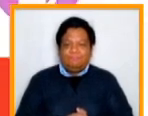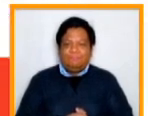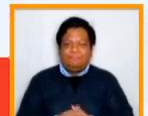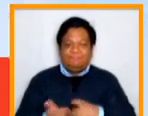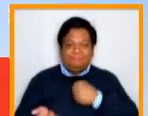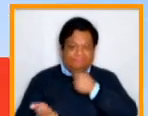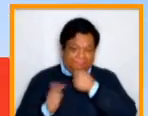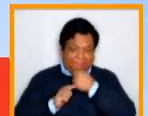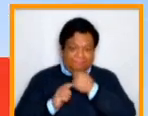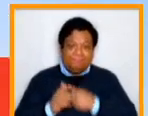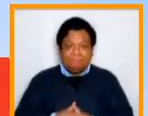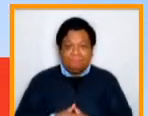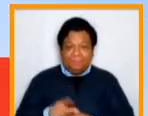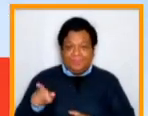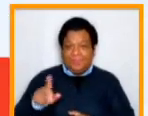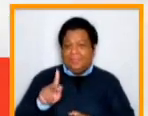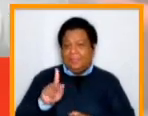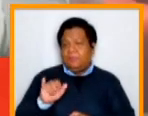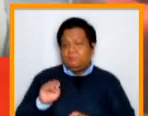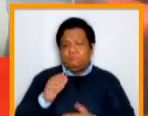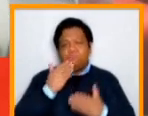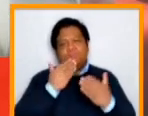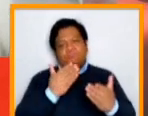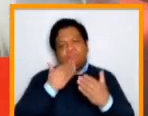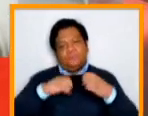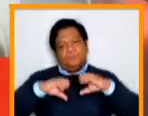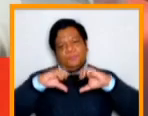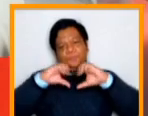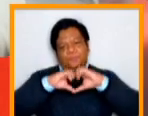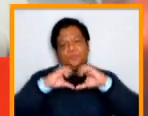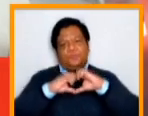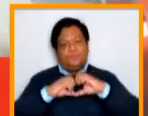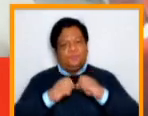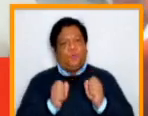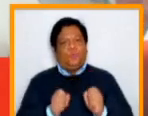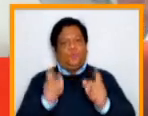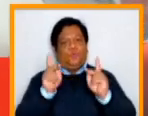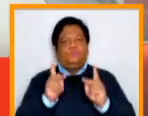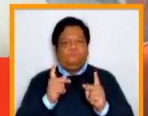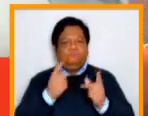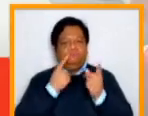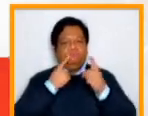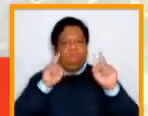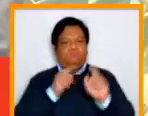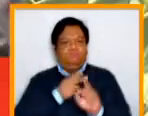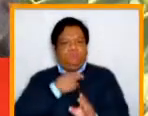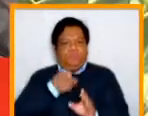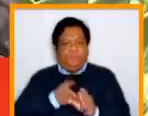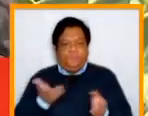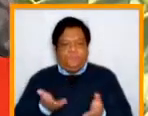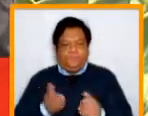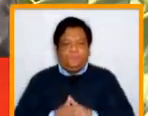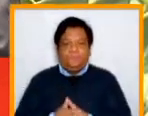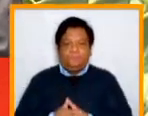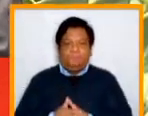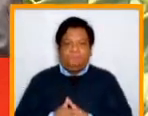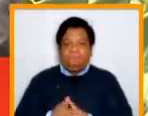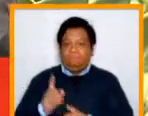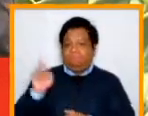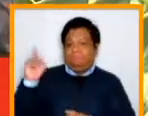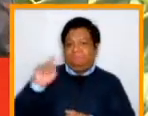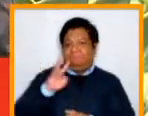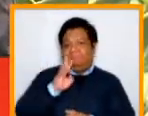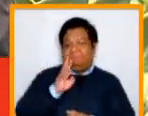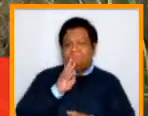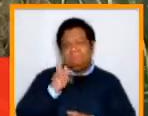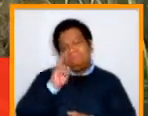Nagpapasalamat din siya sa GMA Network para sa pagkakataong ibinigay sa kanya. I still have a good maybe 15 years of